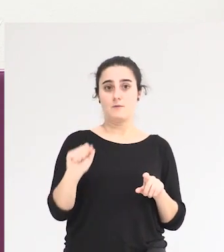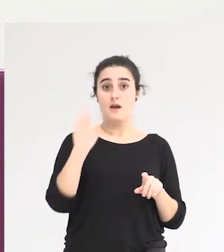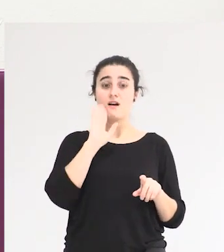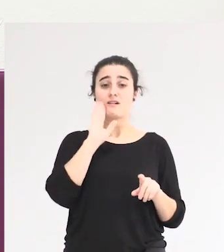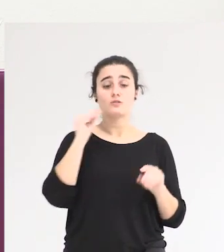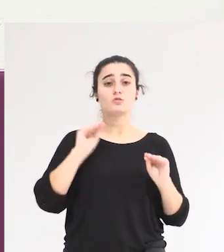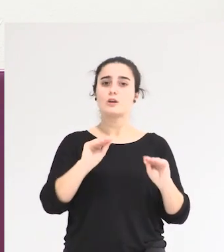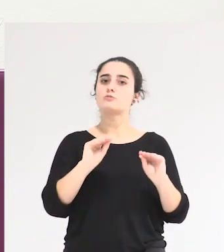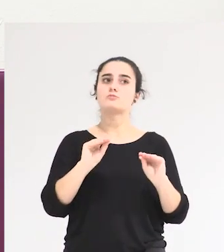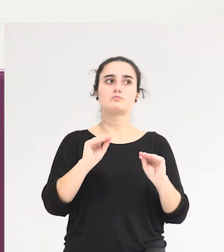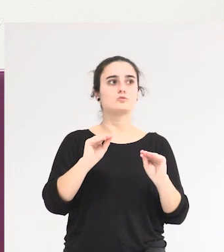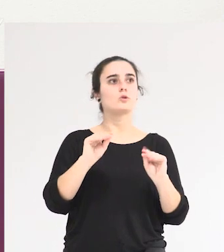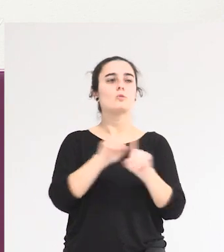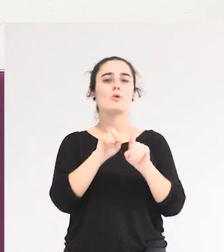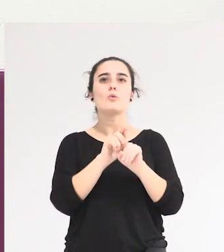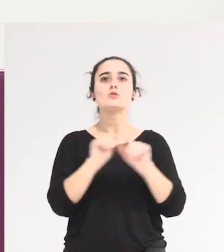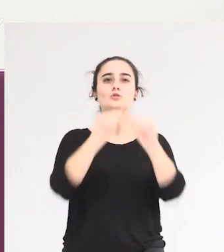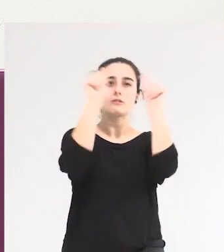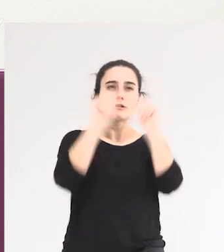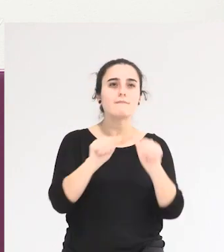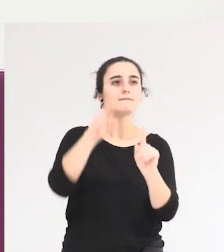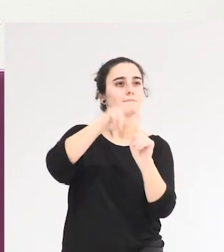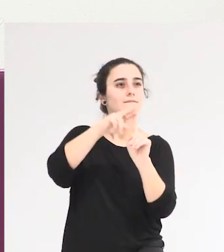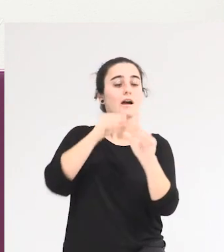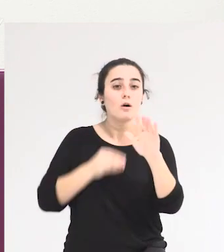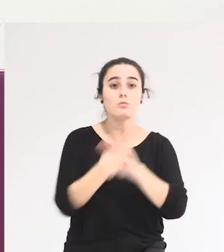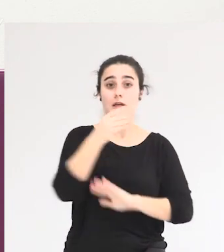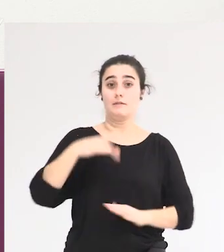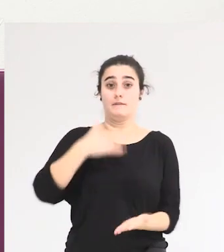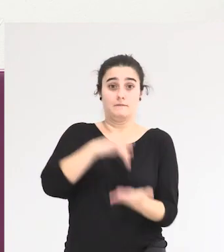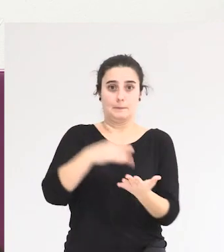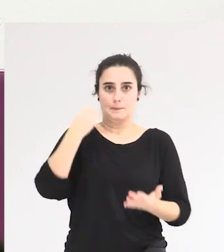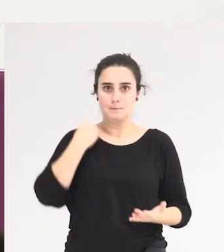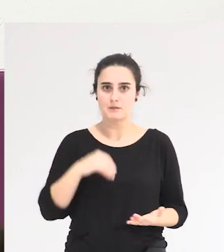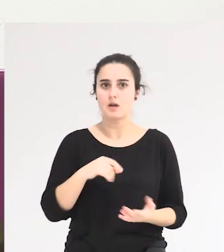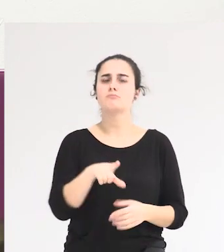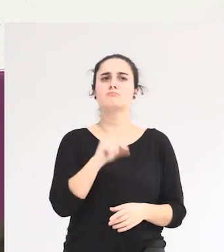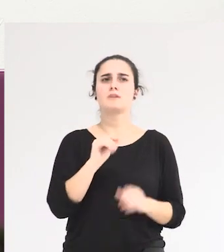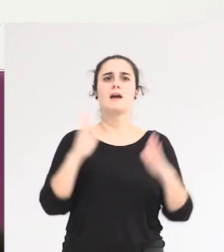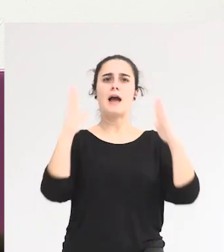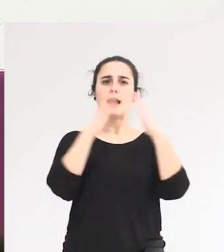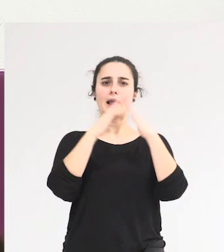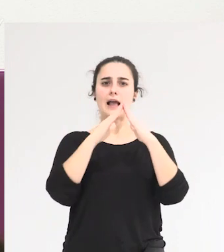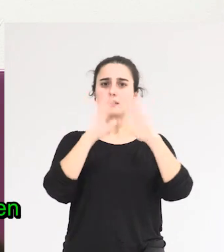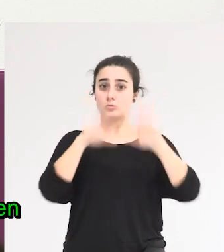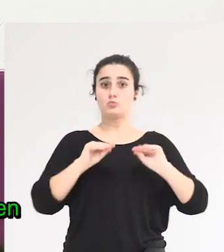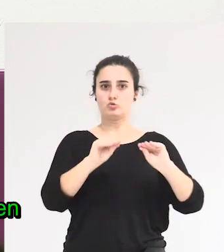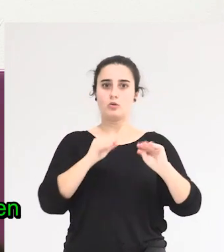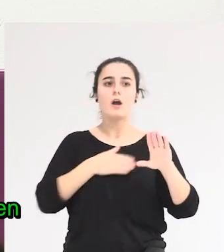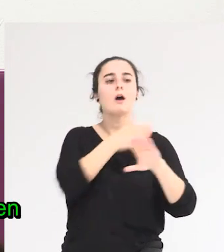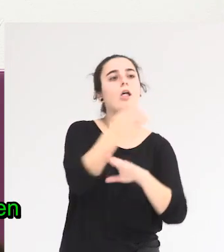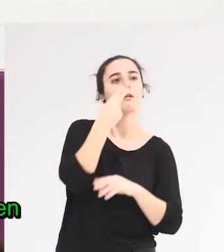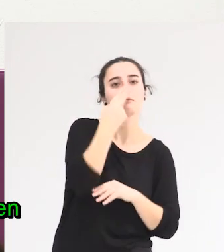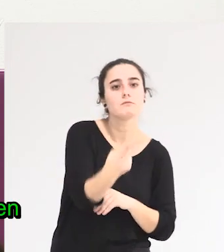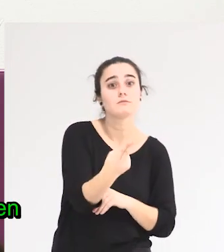duen, eta egun berean jaiotakoak dira, urriaren 27an, ba, erabakitzen du bere etxera joatea, bere azken etxera joatea, ez? Silvia Plazek bere